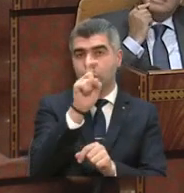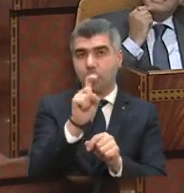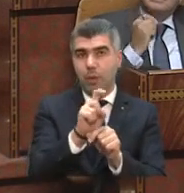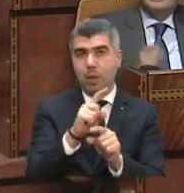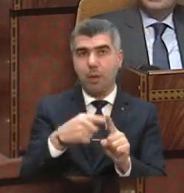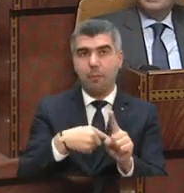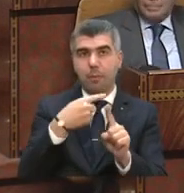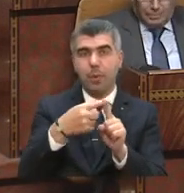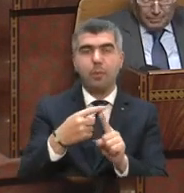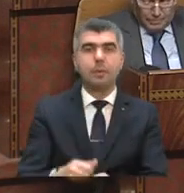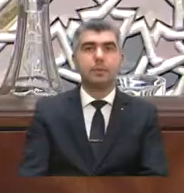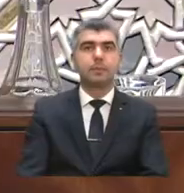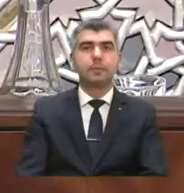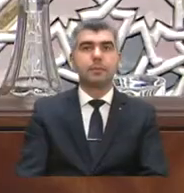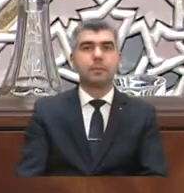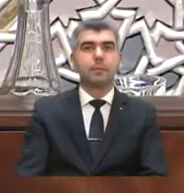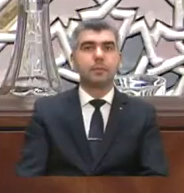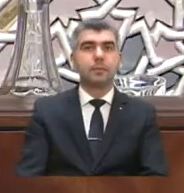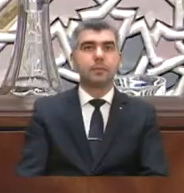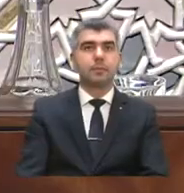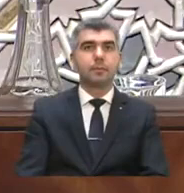إضافية أو تعقيب إضافي؟